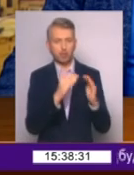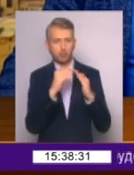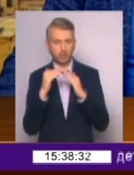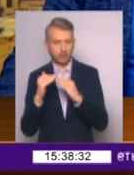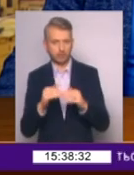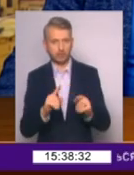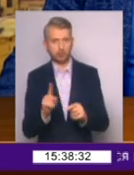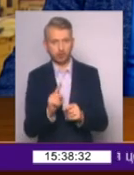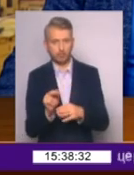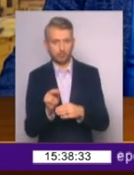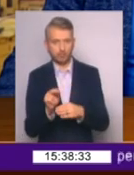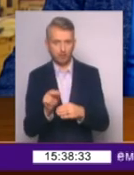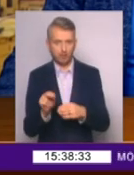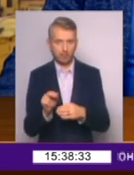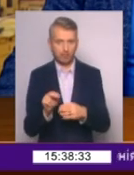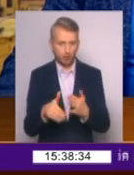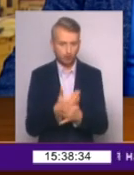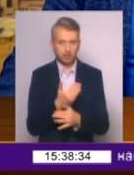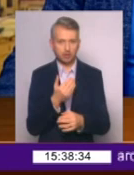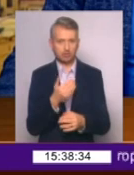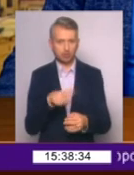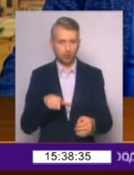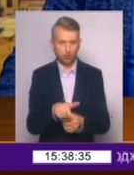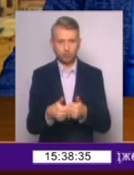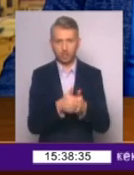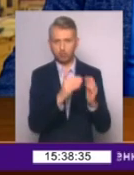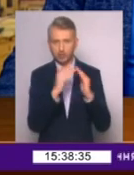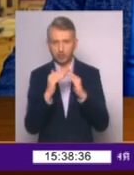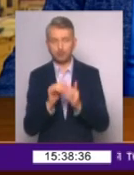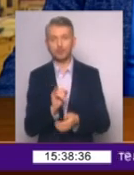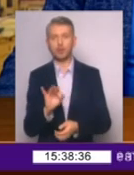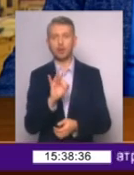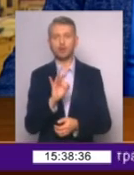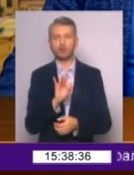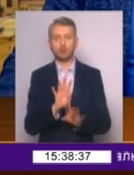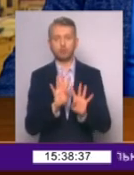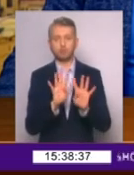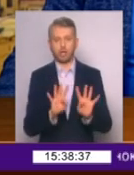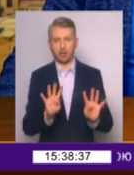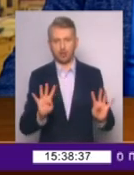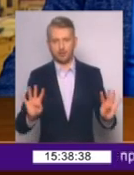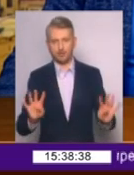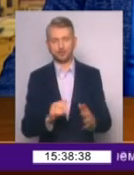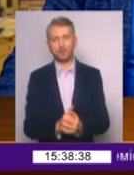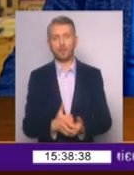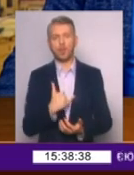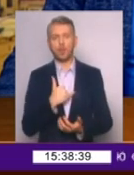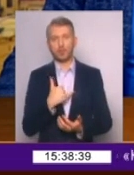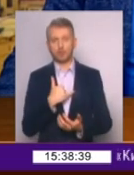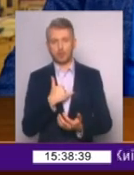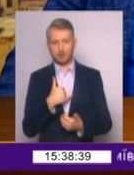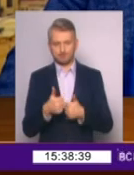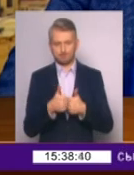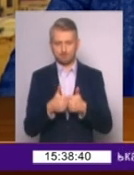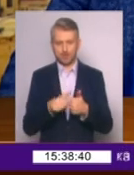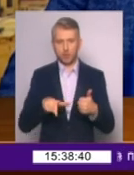щоб відновити, ну, дорогу біля будинків. Ось. І щодо паркана. У нас, ну, при дорозі оці